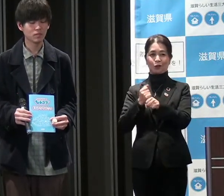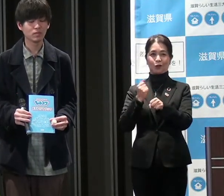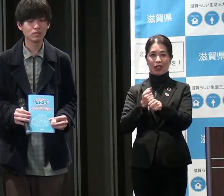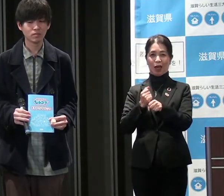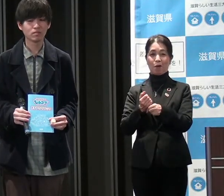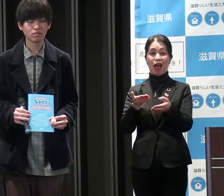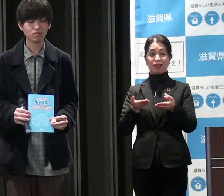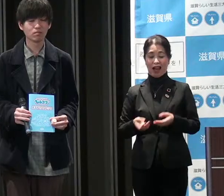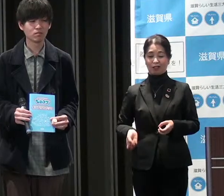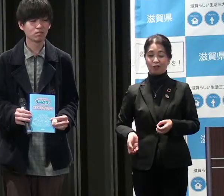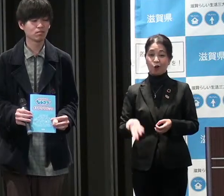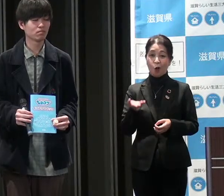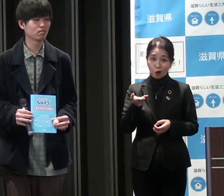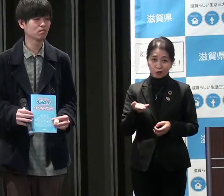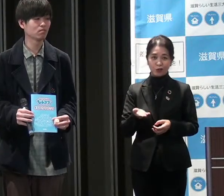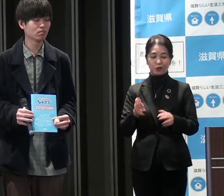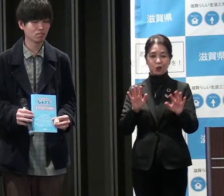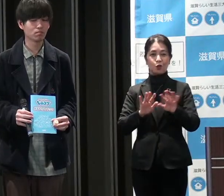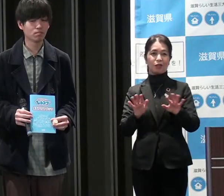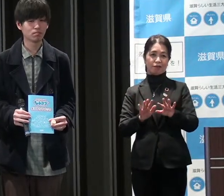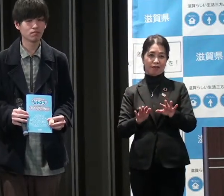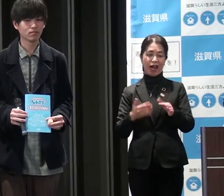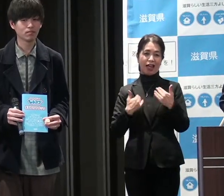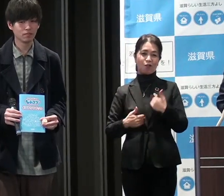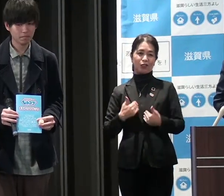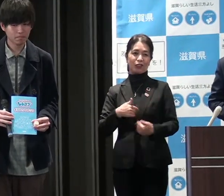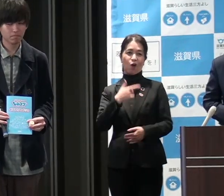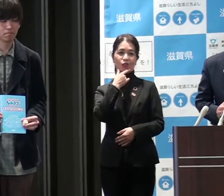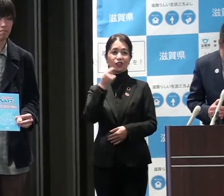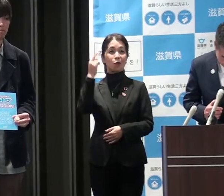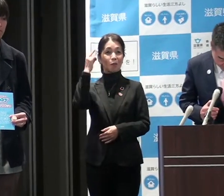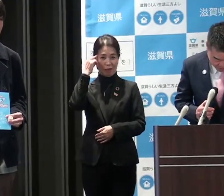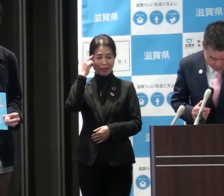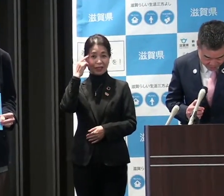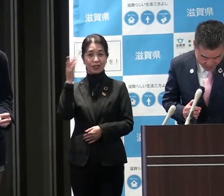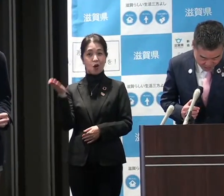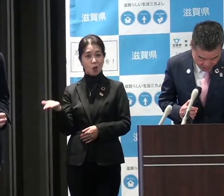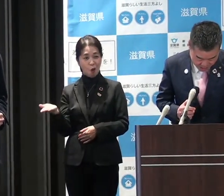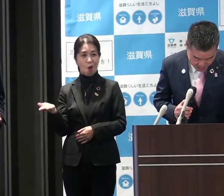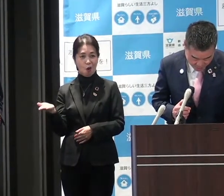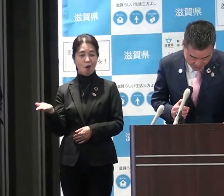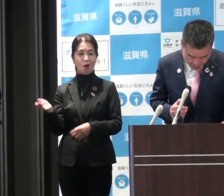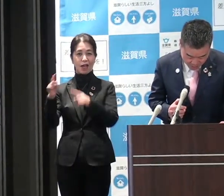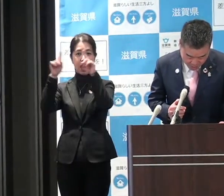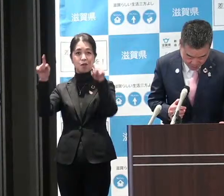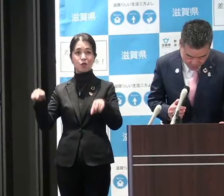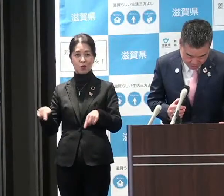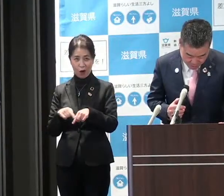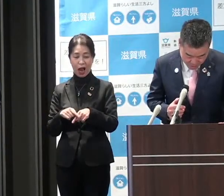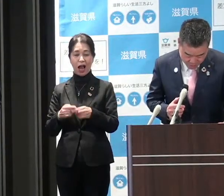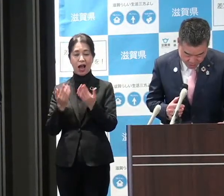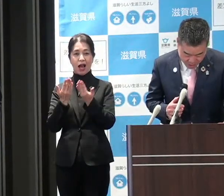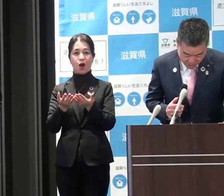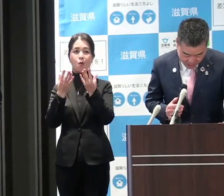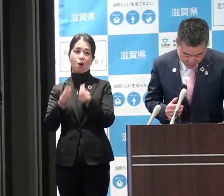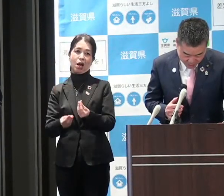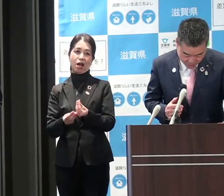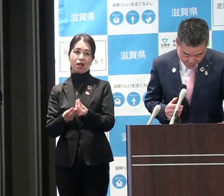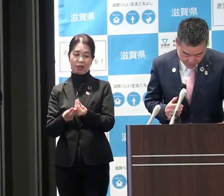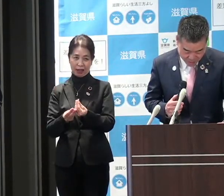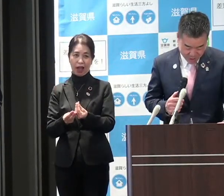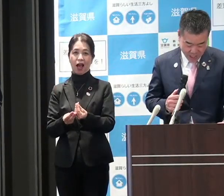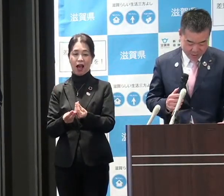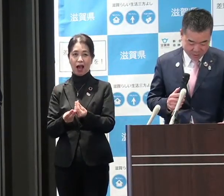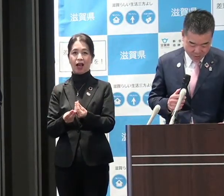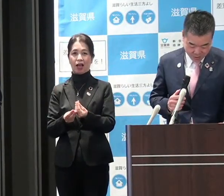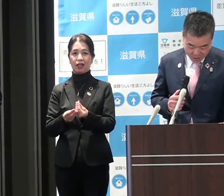ゲーム、子どもたちにも楽しんでいただければと思います。このゲームは、放課後児童クラブ100箇所